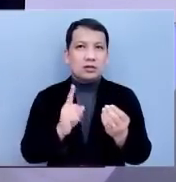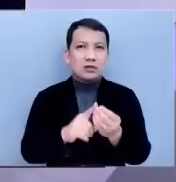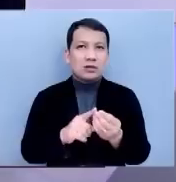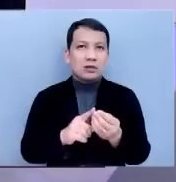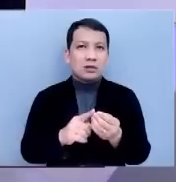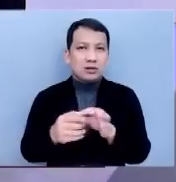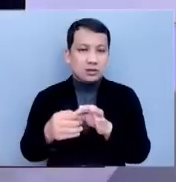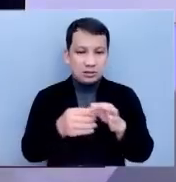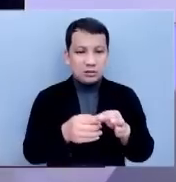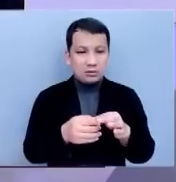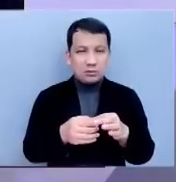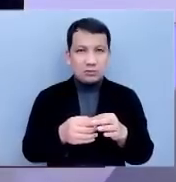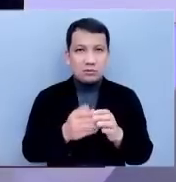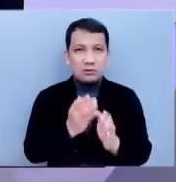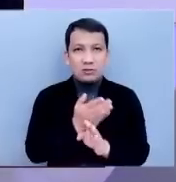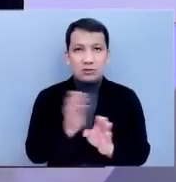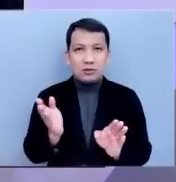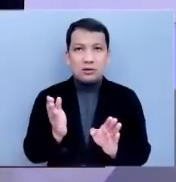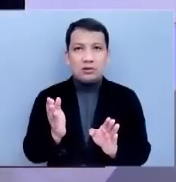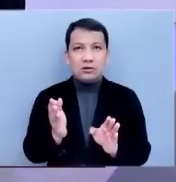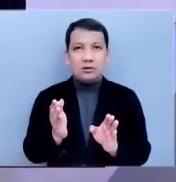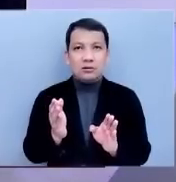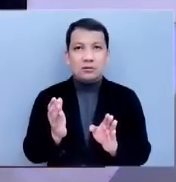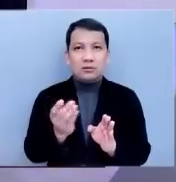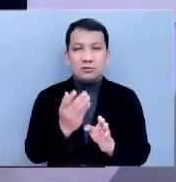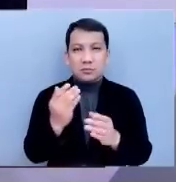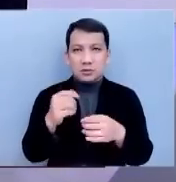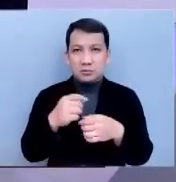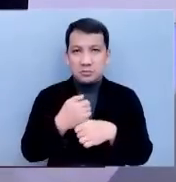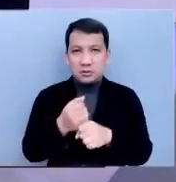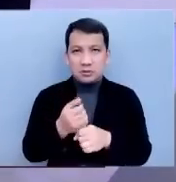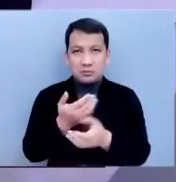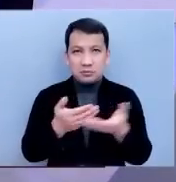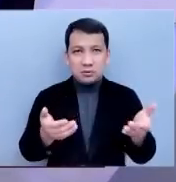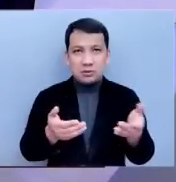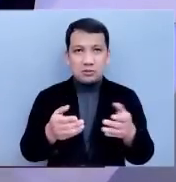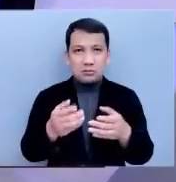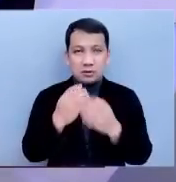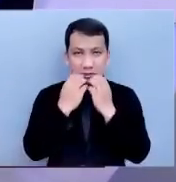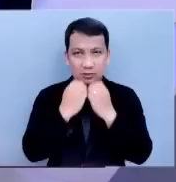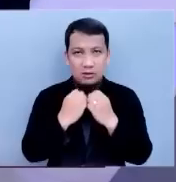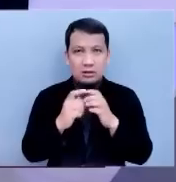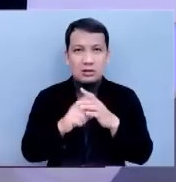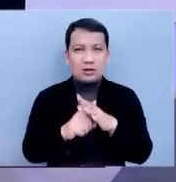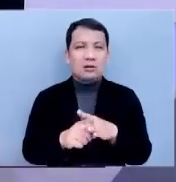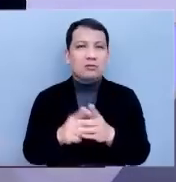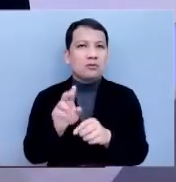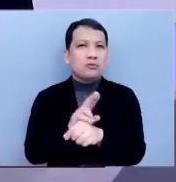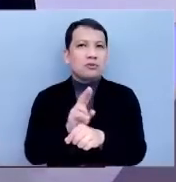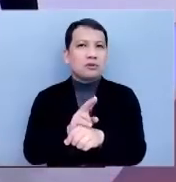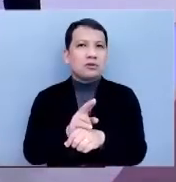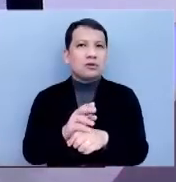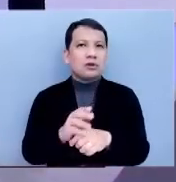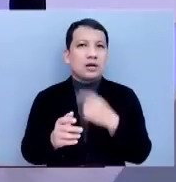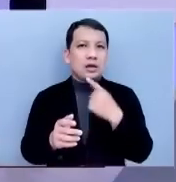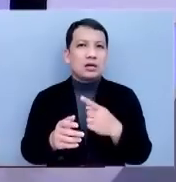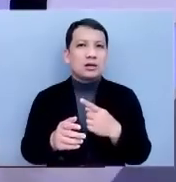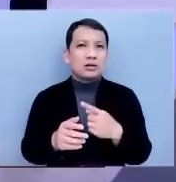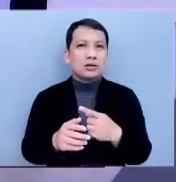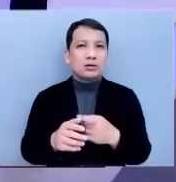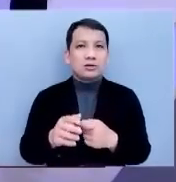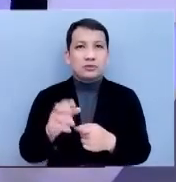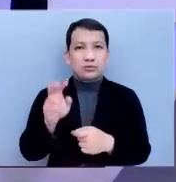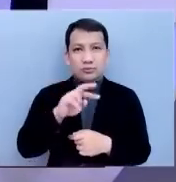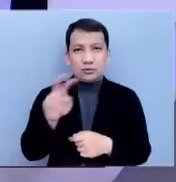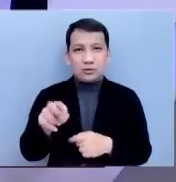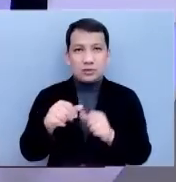binali niya mga patakaran gamit ang mga off-the-shelf components para po makamura. Ito ang resulta, ang isang